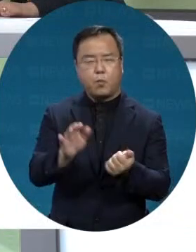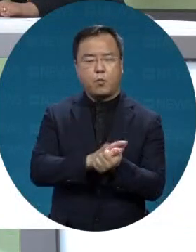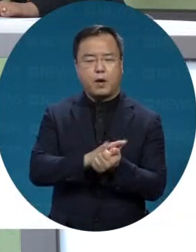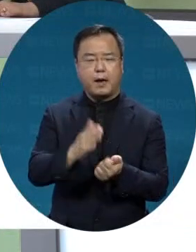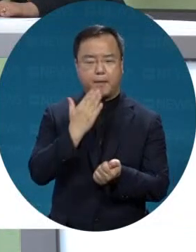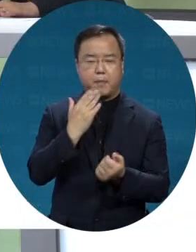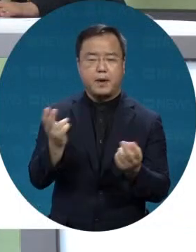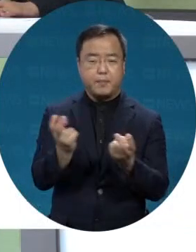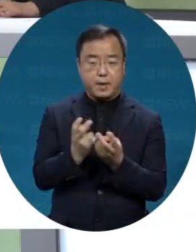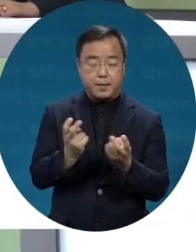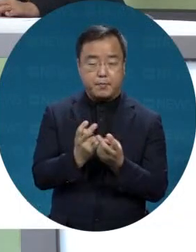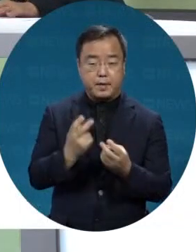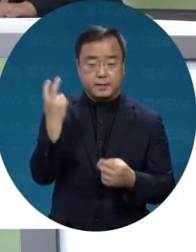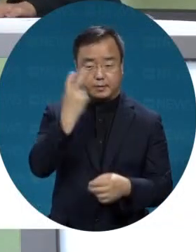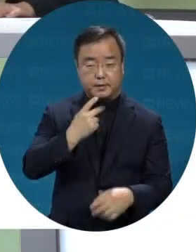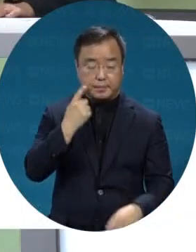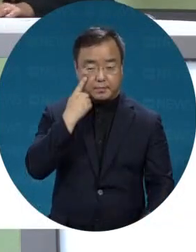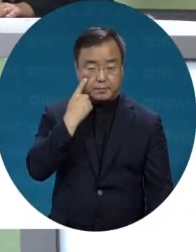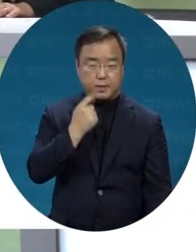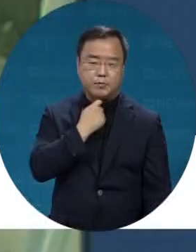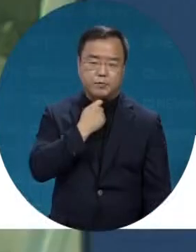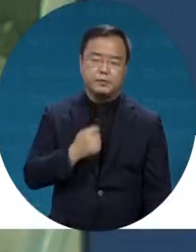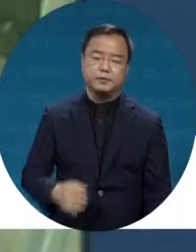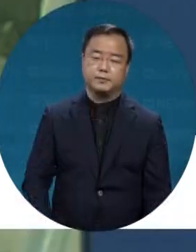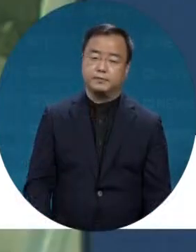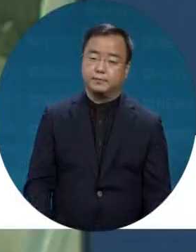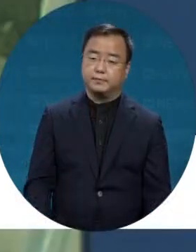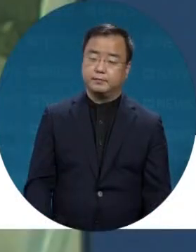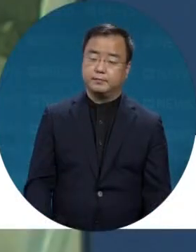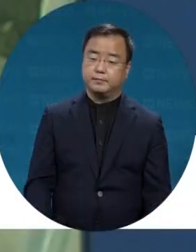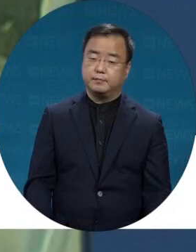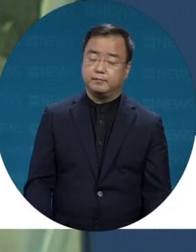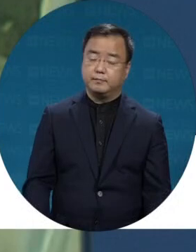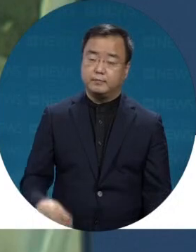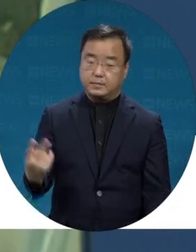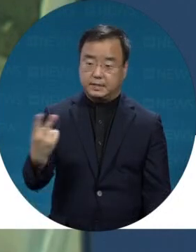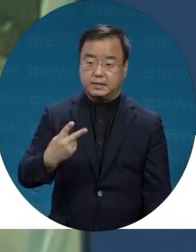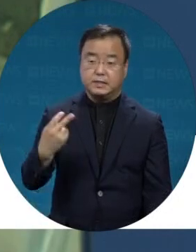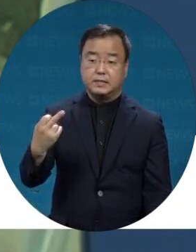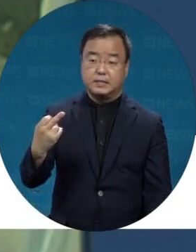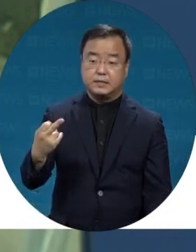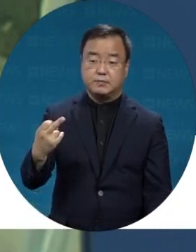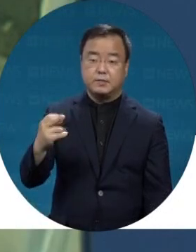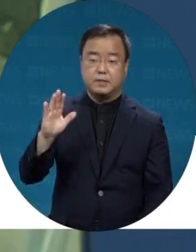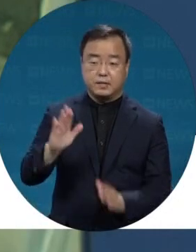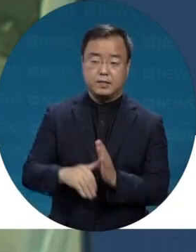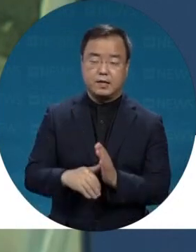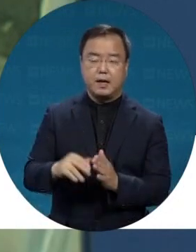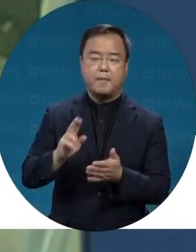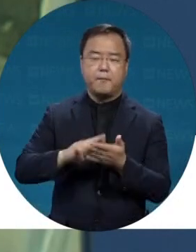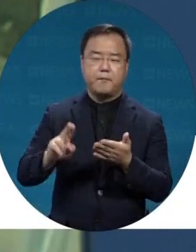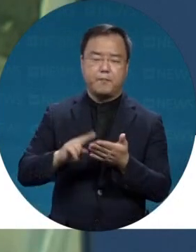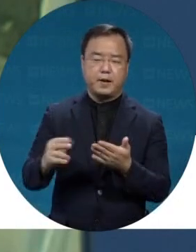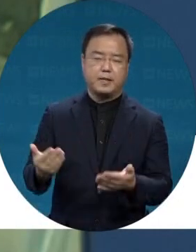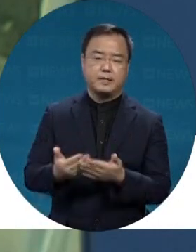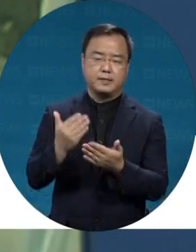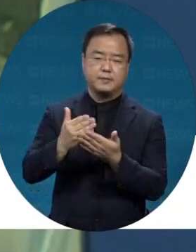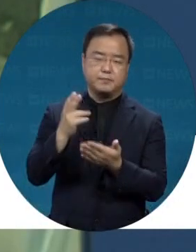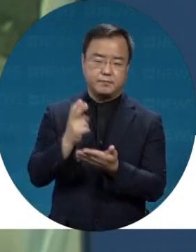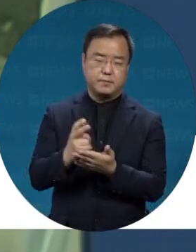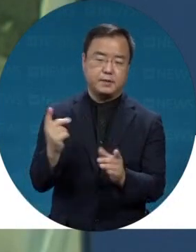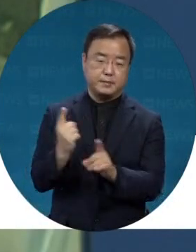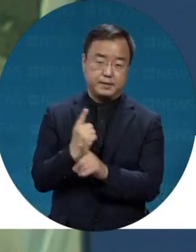한번 짚어보겠습니다 그 살펴봤더니 이제 2012년도에 많아지는법 개정안이 있었는데